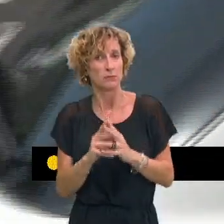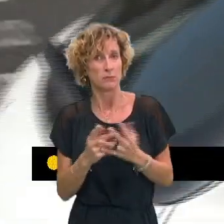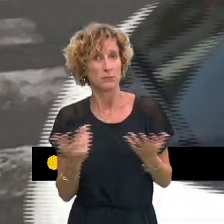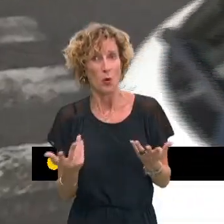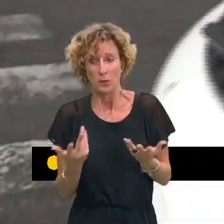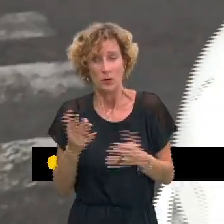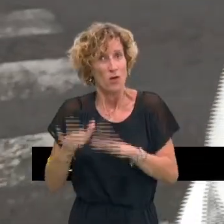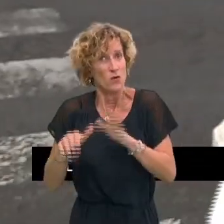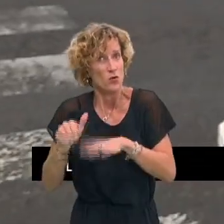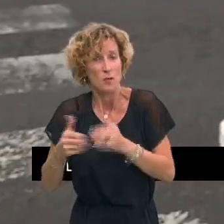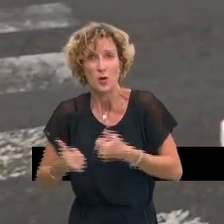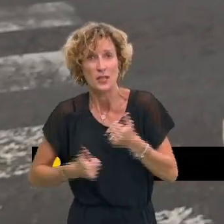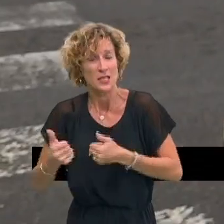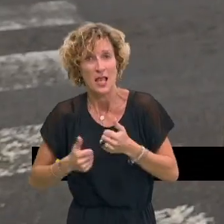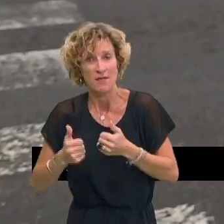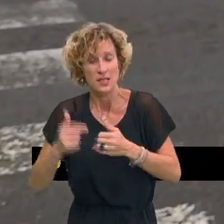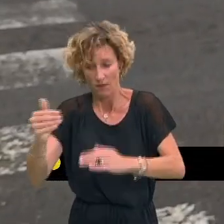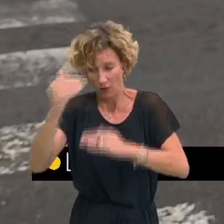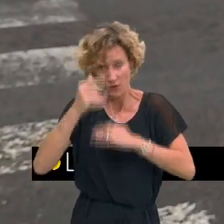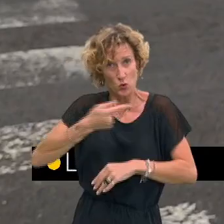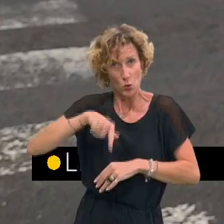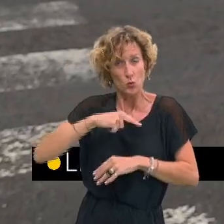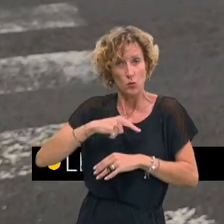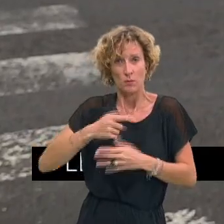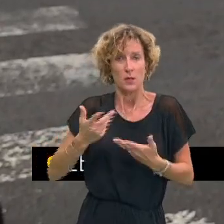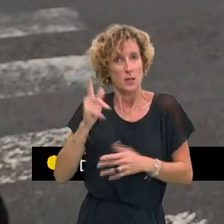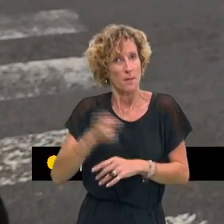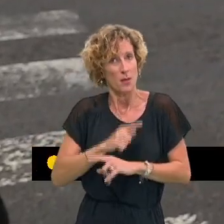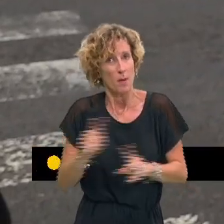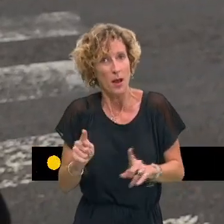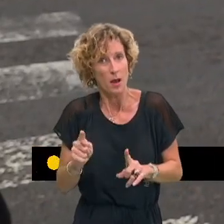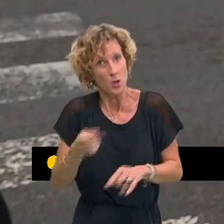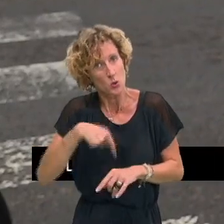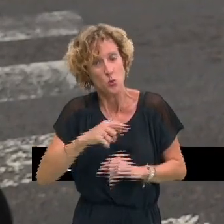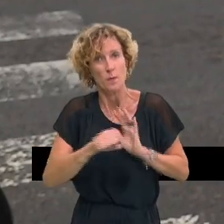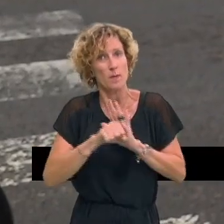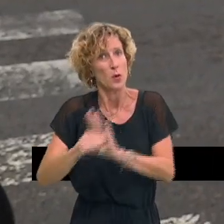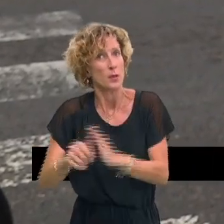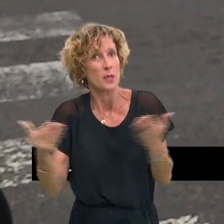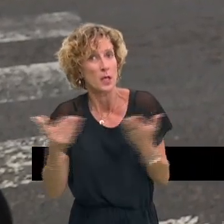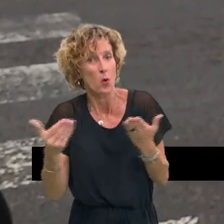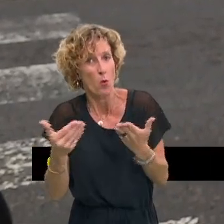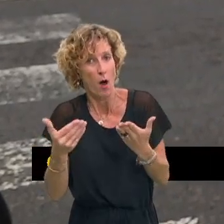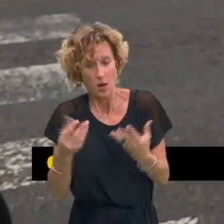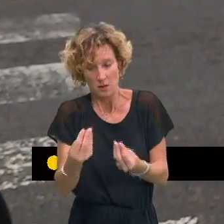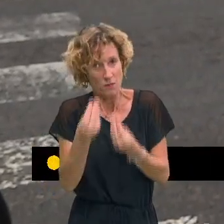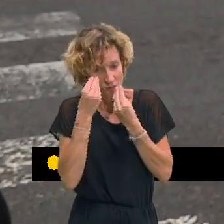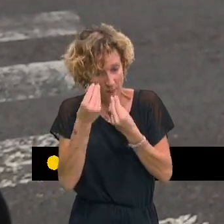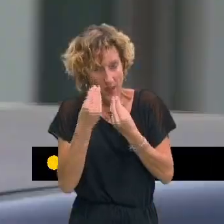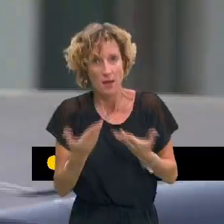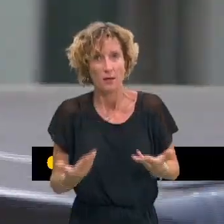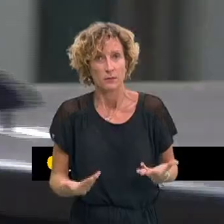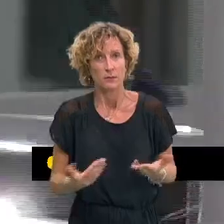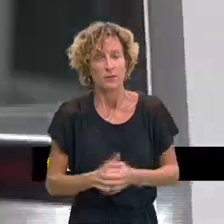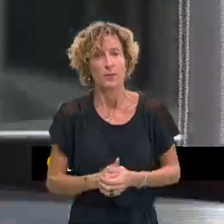le fonctionnement des services repose aussi beaucoup sur les internes, ce qui est aussi pas normal parce que nous on est là pour travailler bien sûr, mais surtout pour être